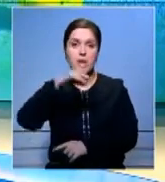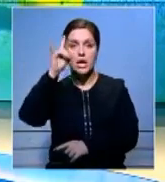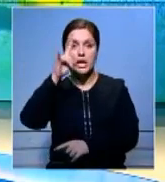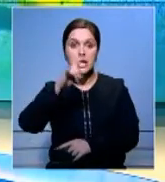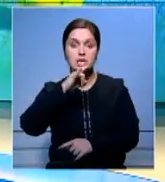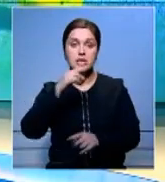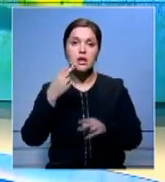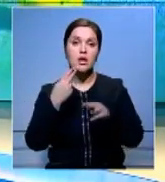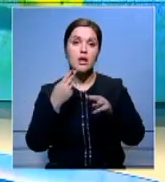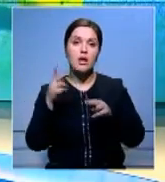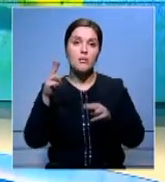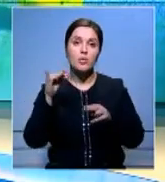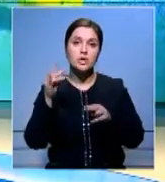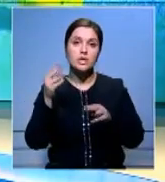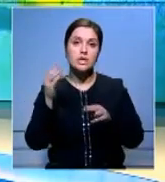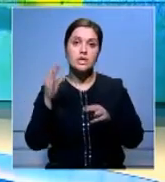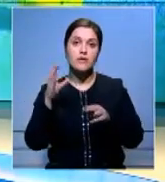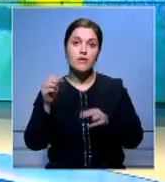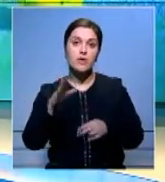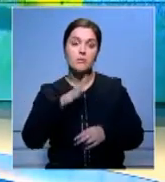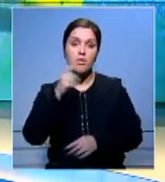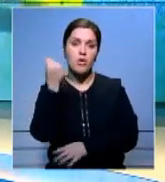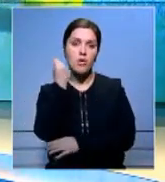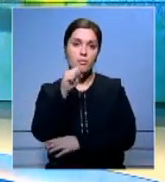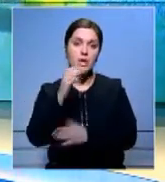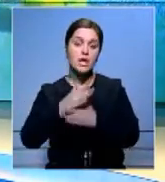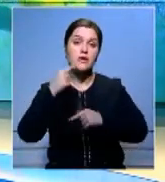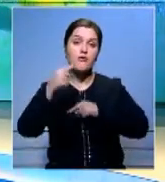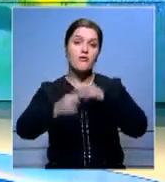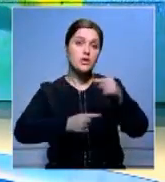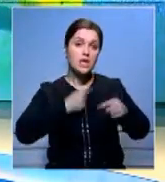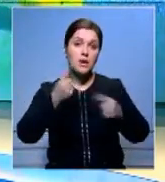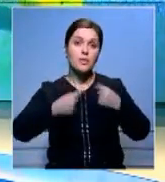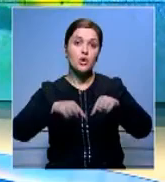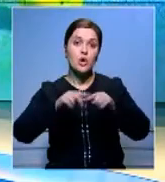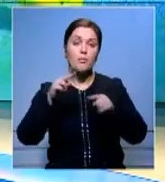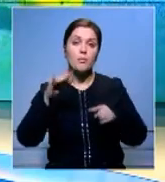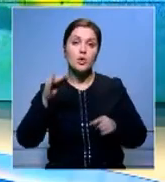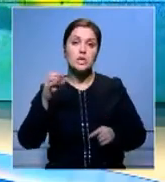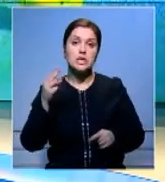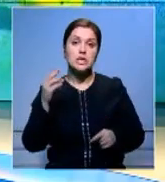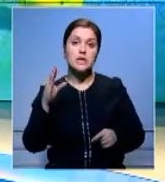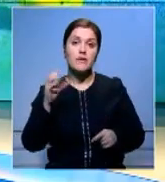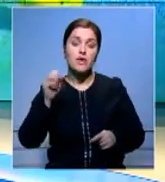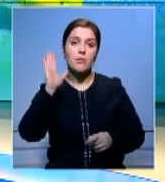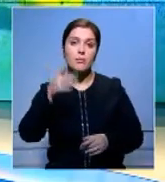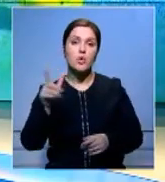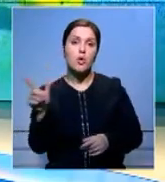мнению букмекеров, Путинцева в этой встрече была явной фавориткой. В следующем круге Юлия Путинцева будет